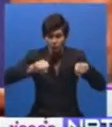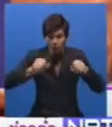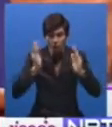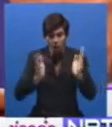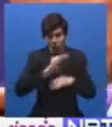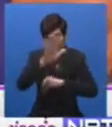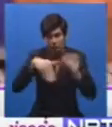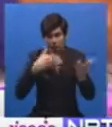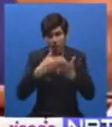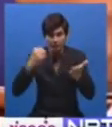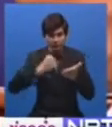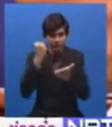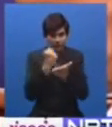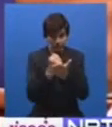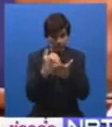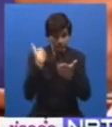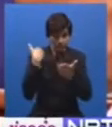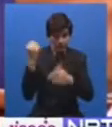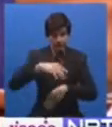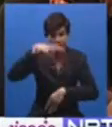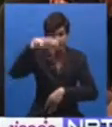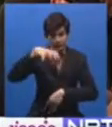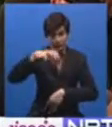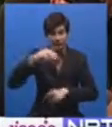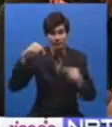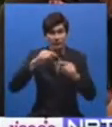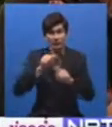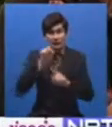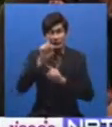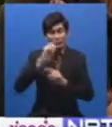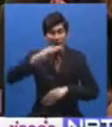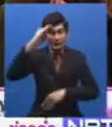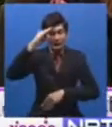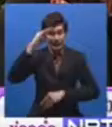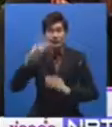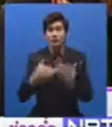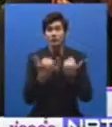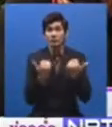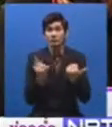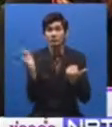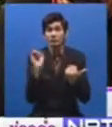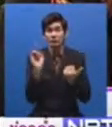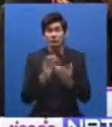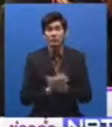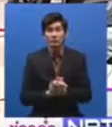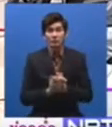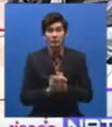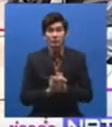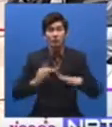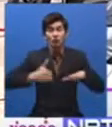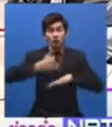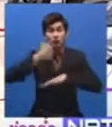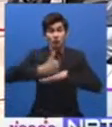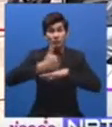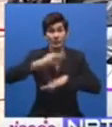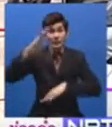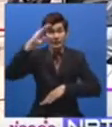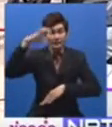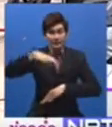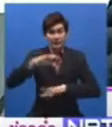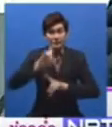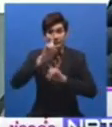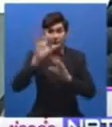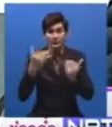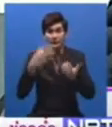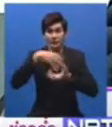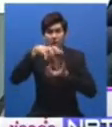ยนต์รับจ้างมาลงทะเบียนที่กองพลที่1รักษาพระองค์พลตรีอภิรัตคงสมพงศ์ผู้บัญชาการกองพลที่1รักษาพ